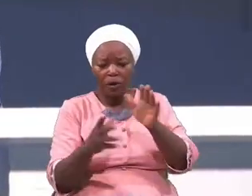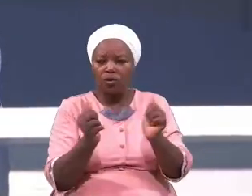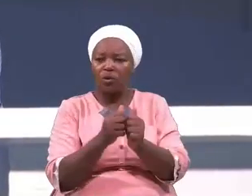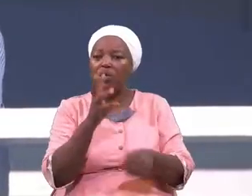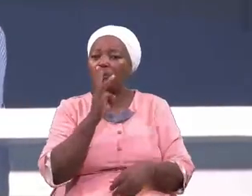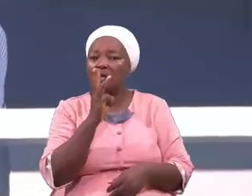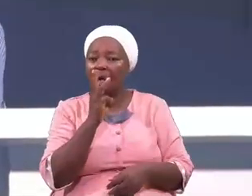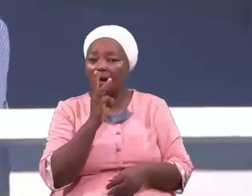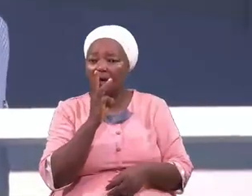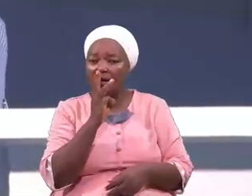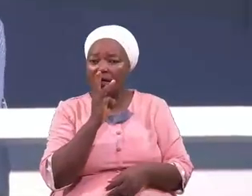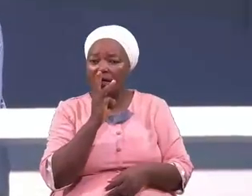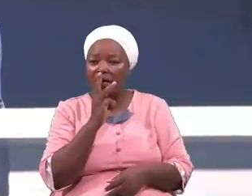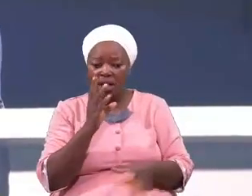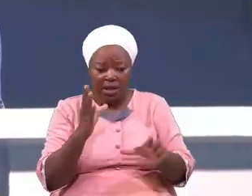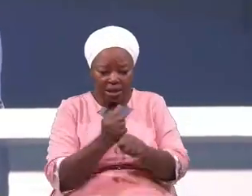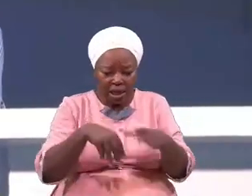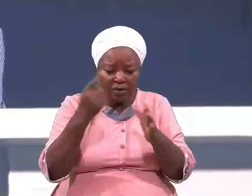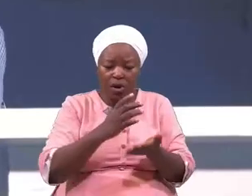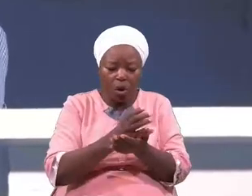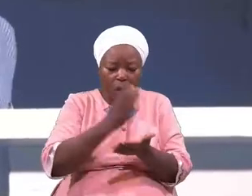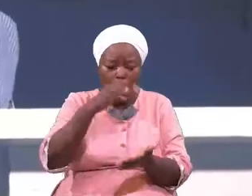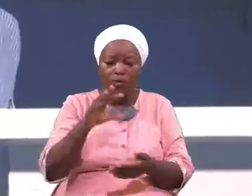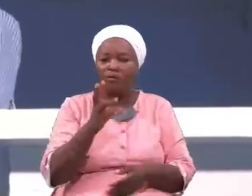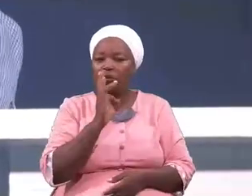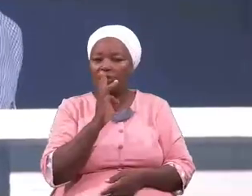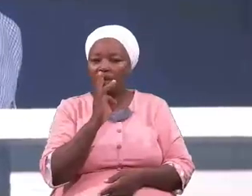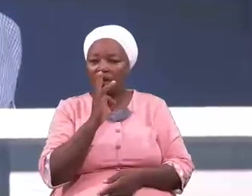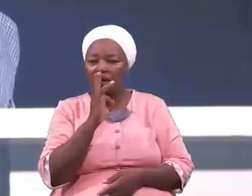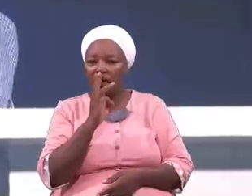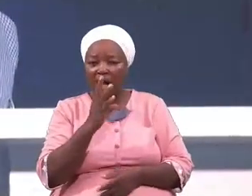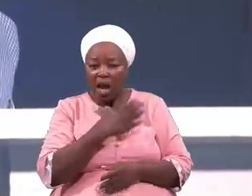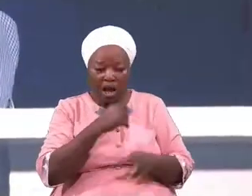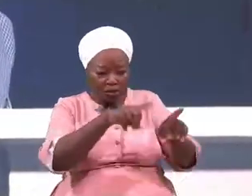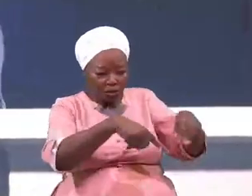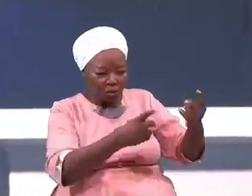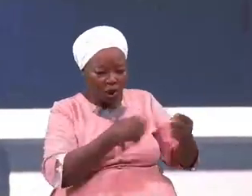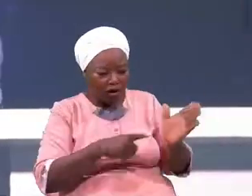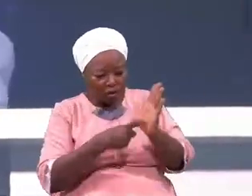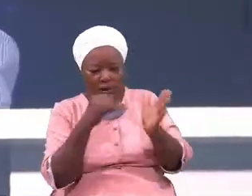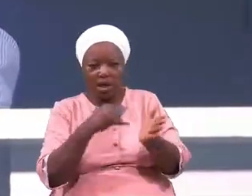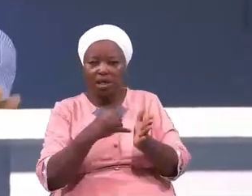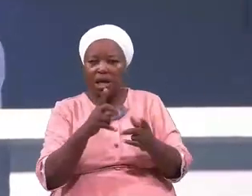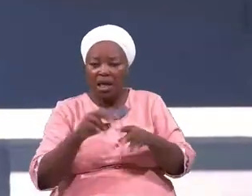remplissez d'eau les vases. Prenez une coupe d'eau là-bas.